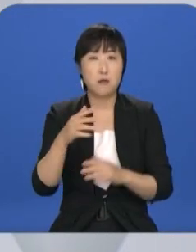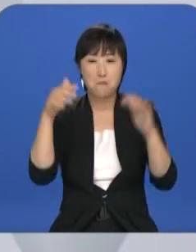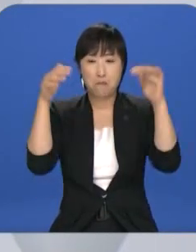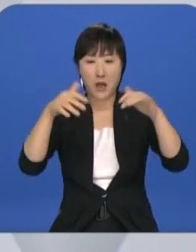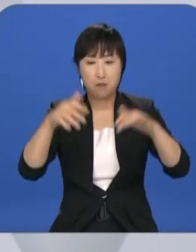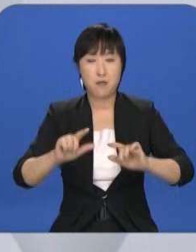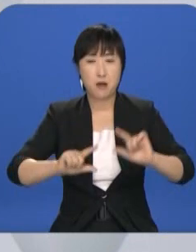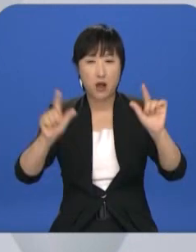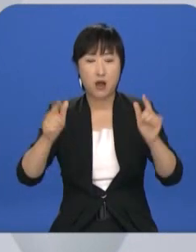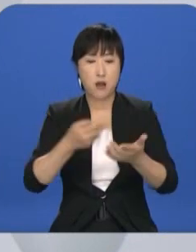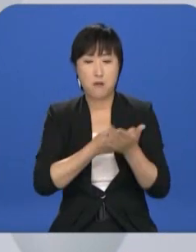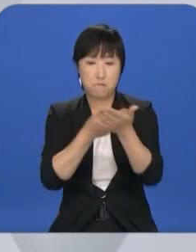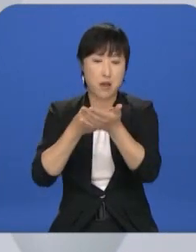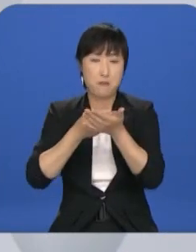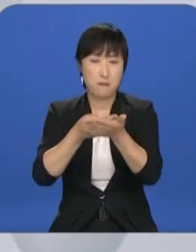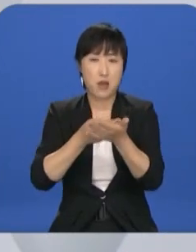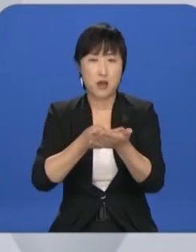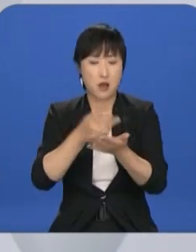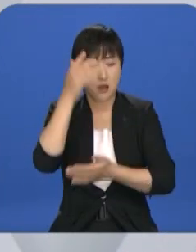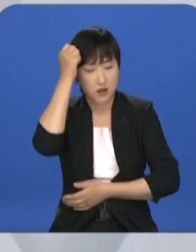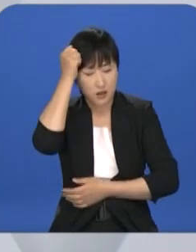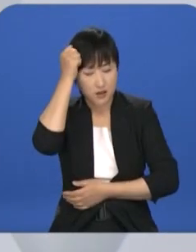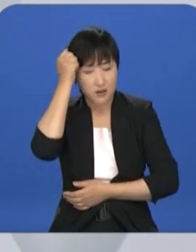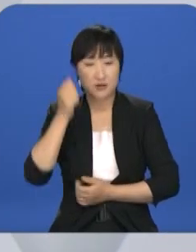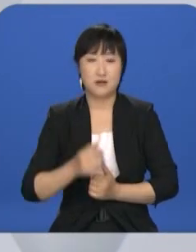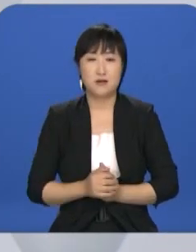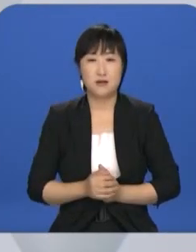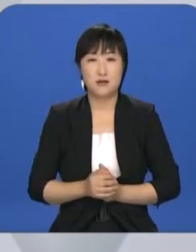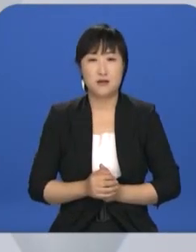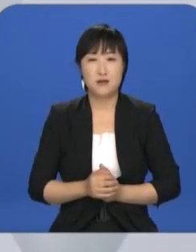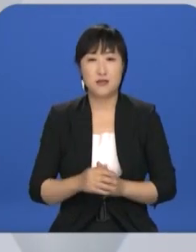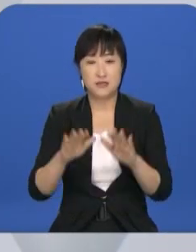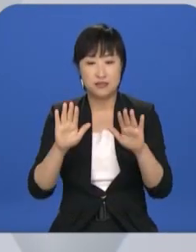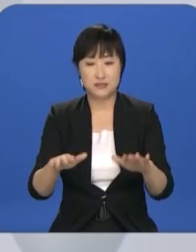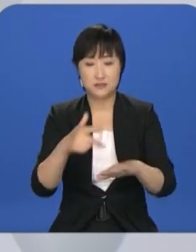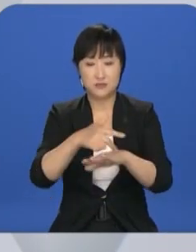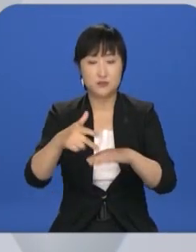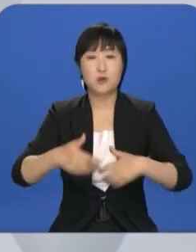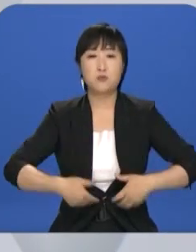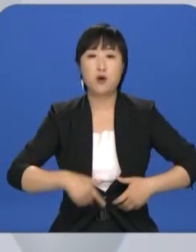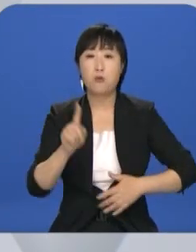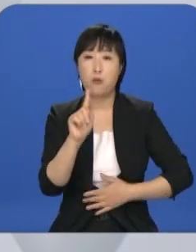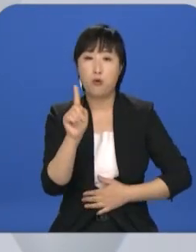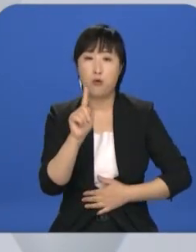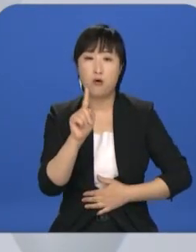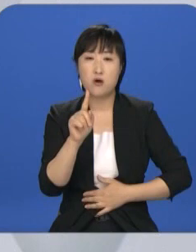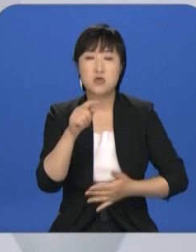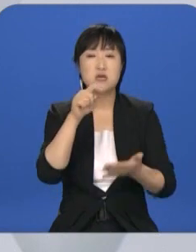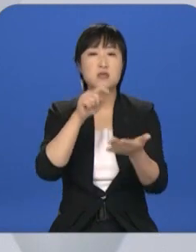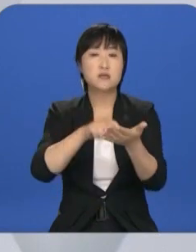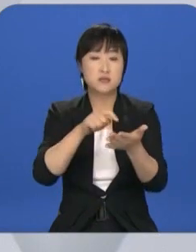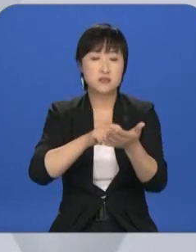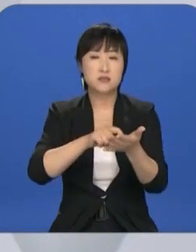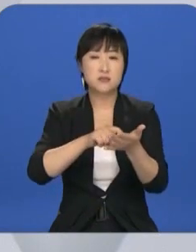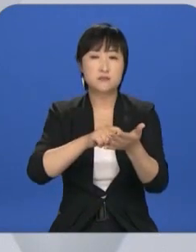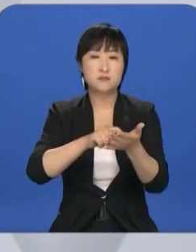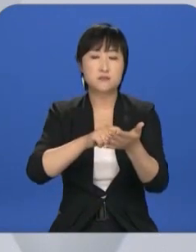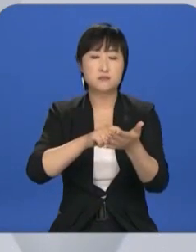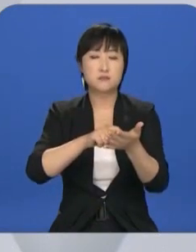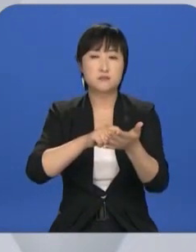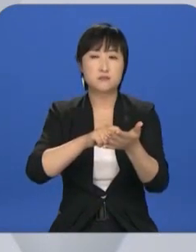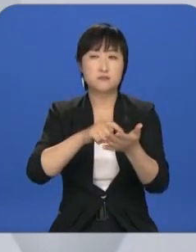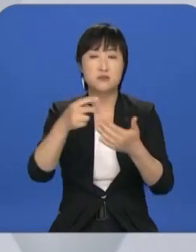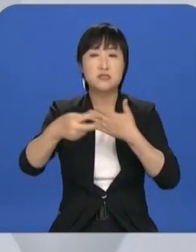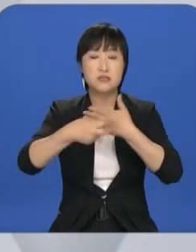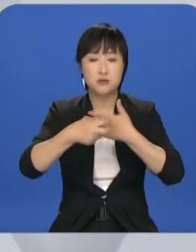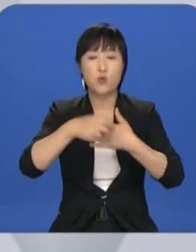씨의 그 행정선으로 환자 후송을 하고 한 그런 기억이 납니다. 지금 진도에 제일 필요한 것은 응급의료센터가 있어야